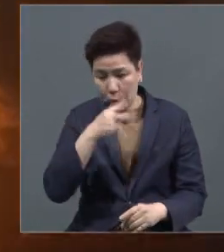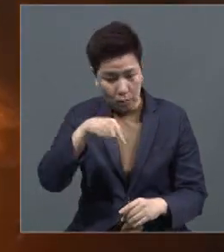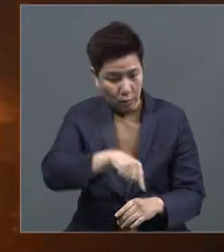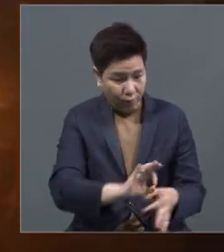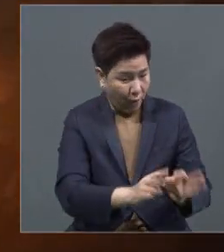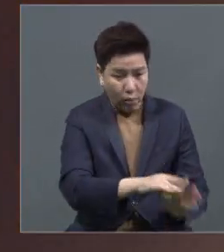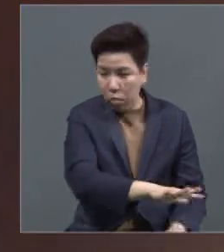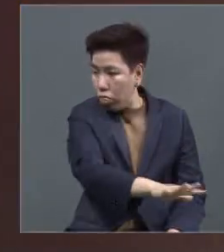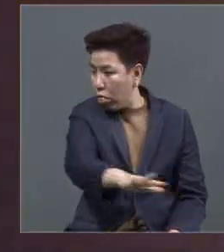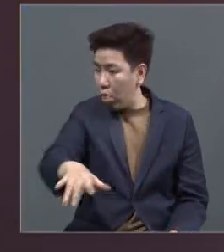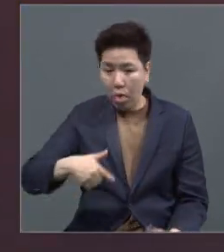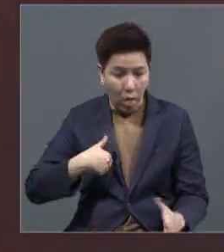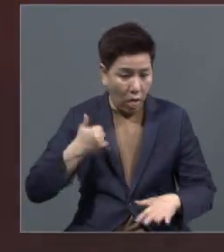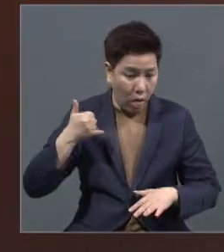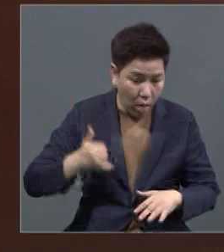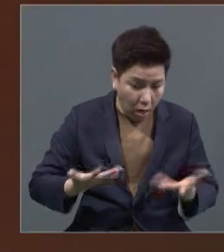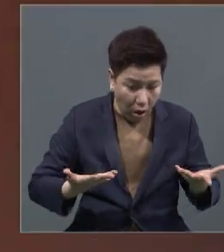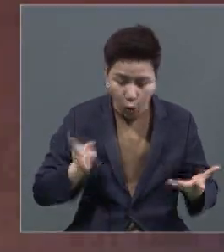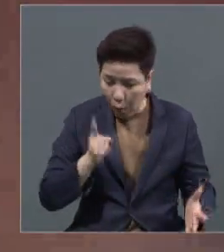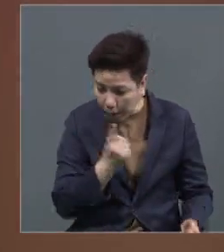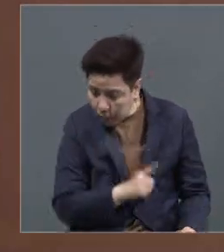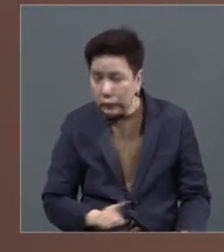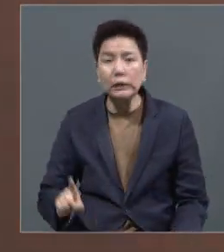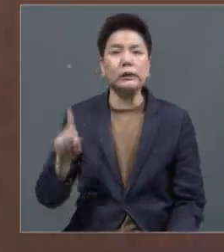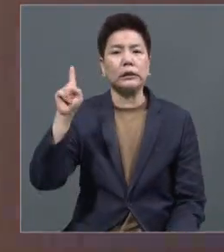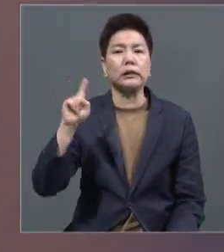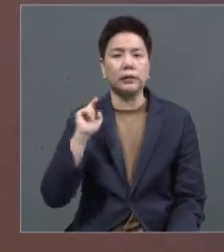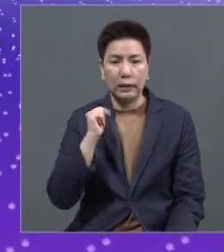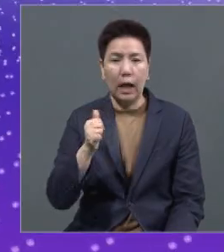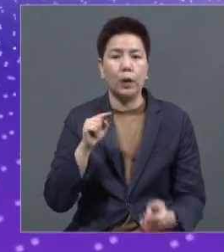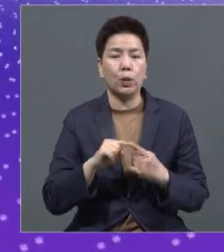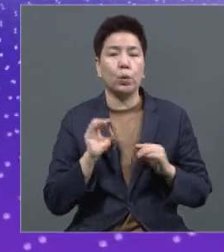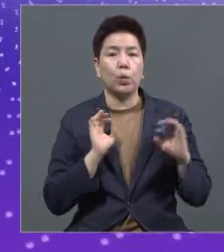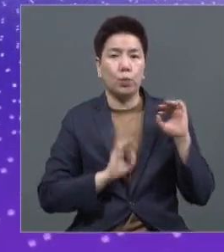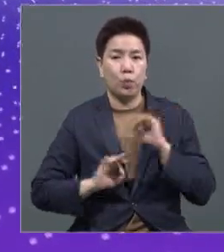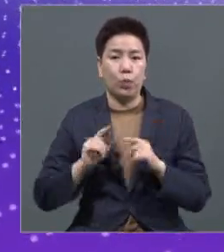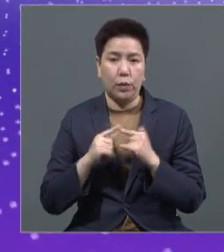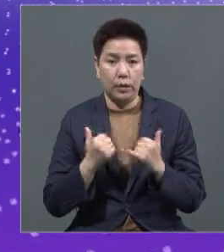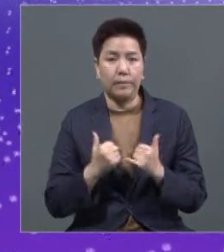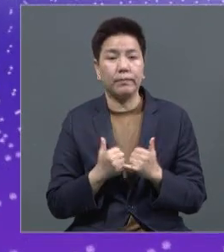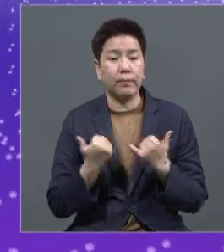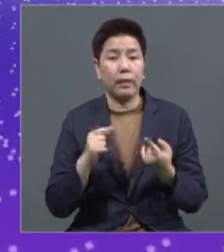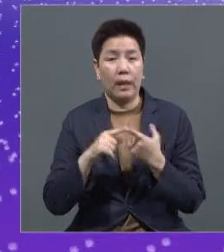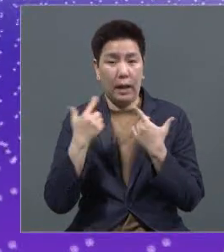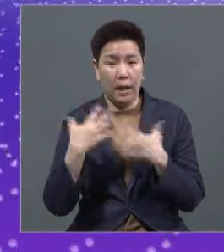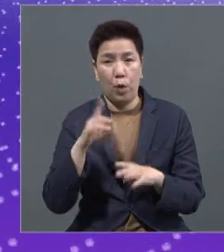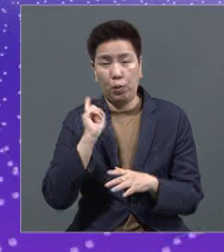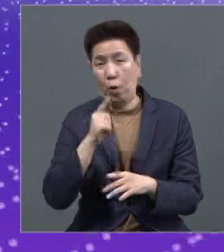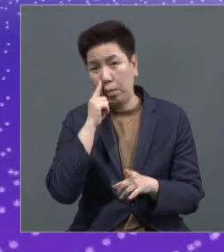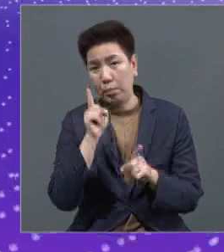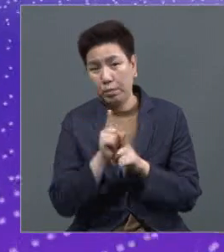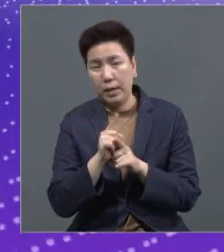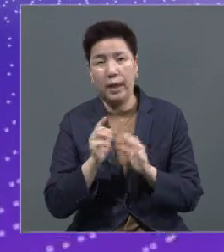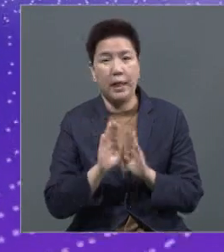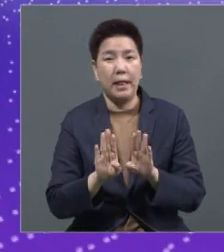แล้วมันมีไฟอยู่หนีลงไปไม่ได้นะครับก็อันนั้นก็ขึ้นไปได้อันนี้เพื่อความปลอดภัยแล้วแต่กรณีนะครับนอกจากนี้ยังต้องหลีกเลี่ยงการ